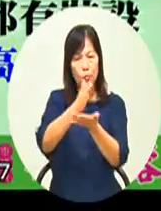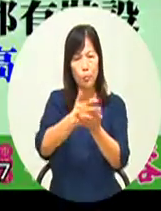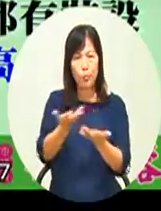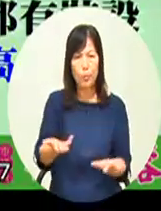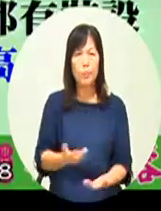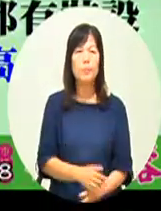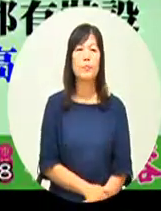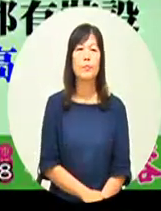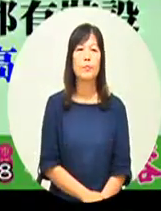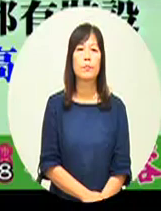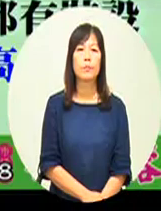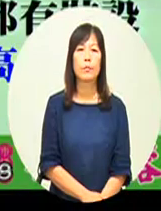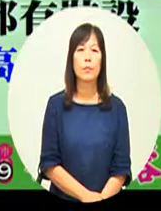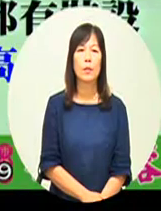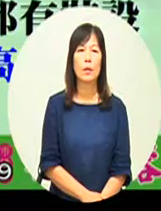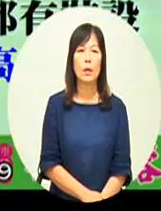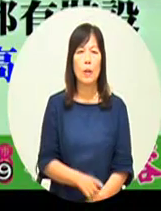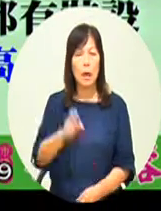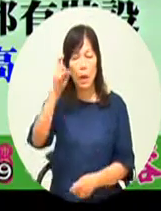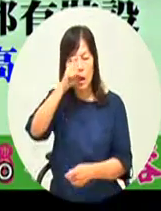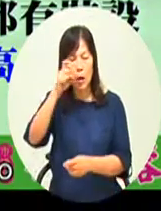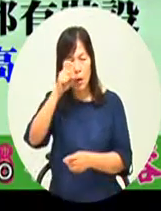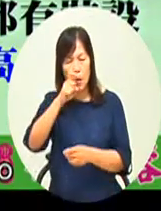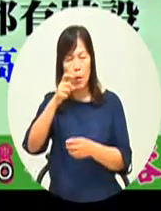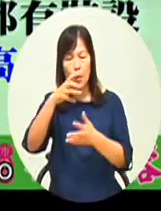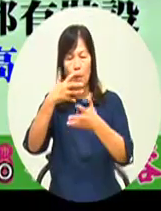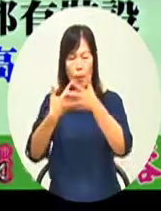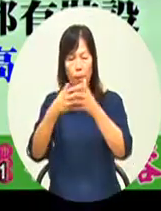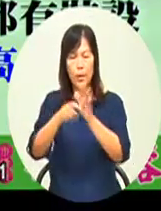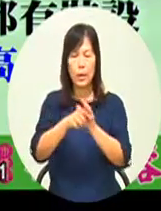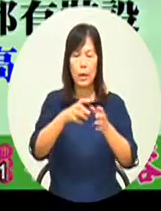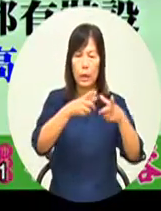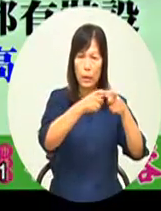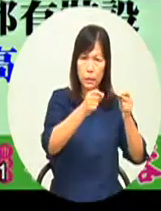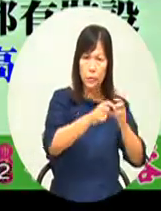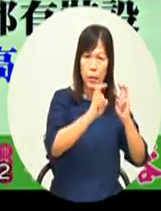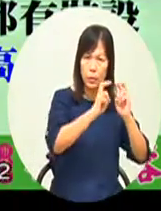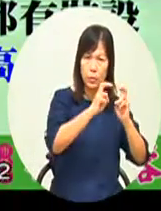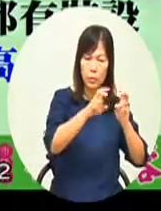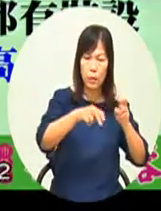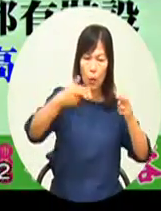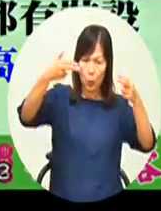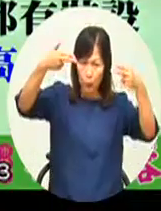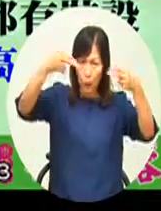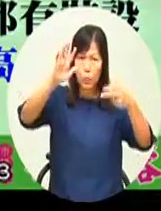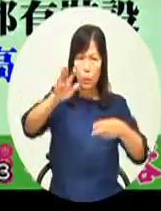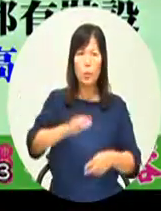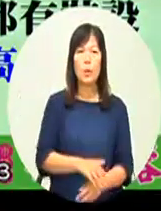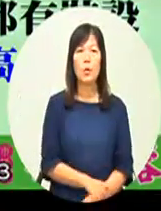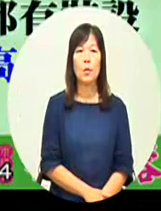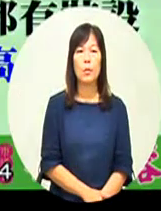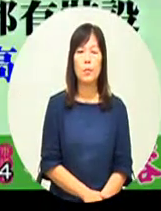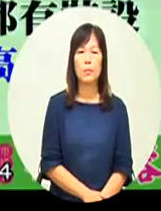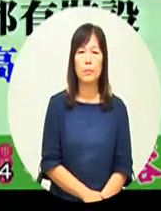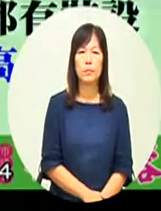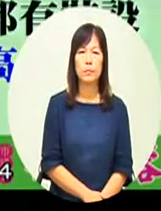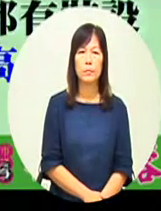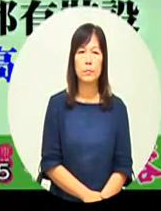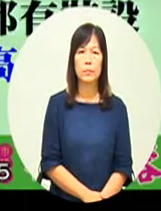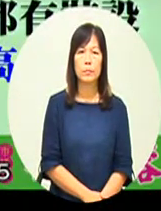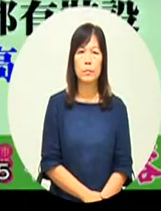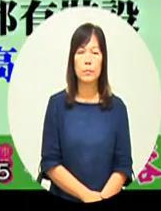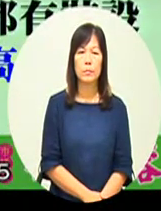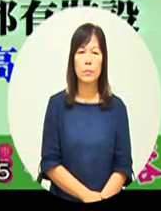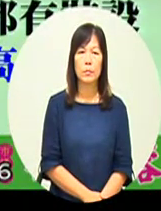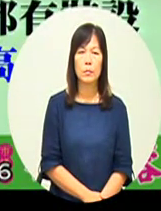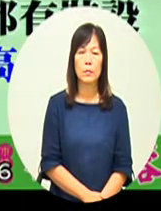那我们看到欧美、日本捷运车厢都有装设监视系统、监视器，